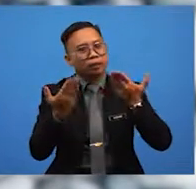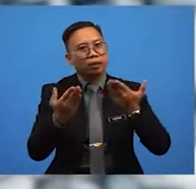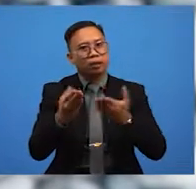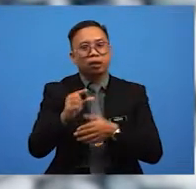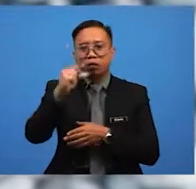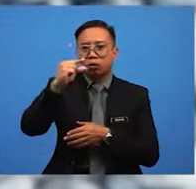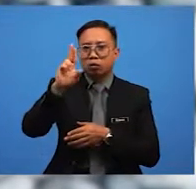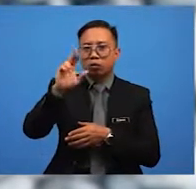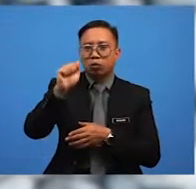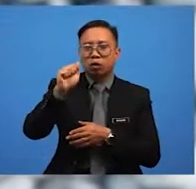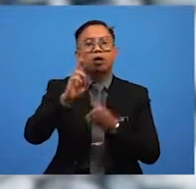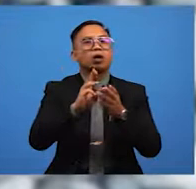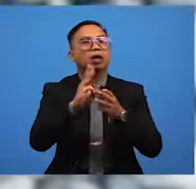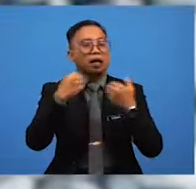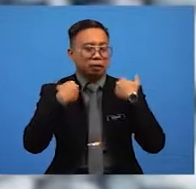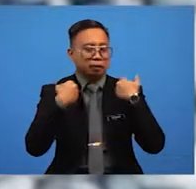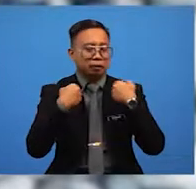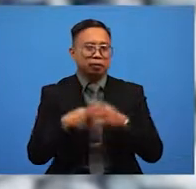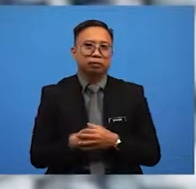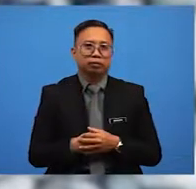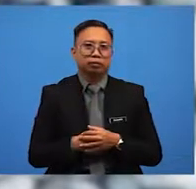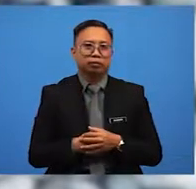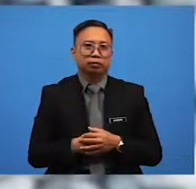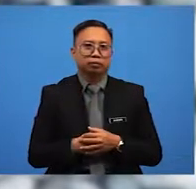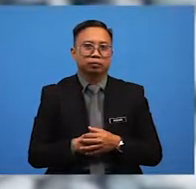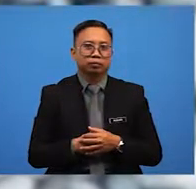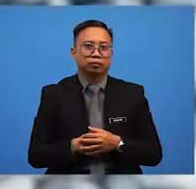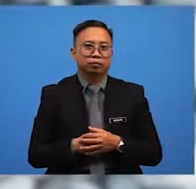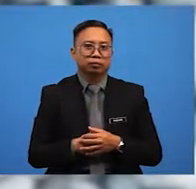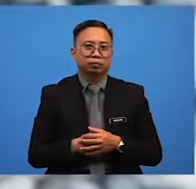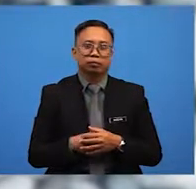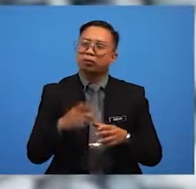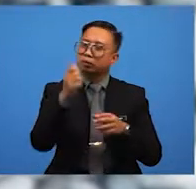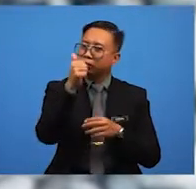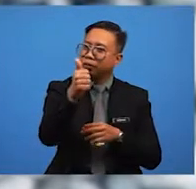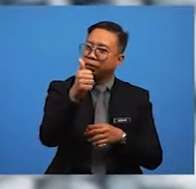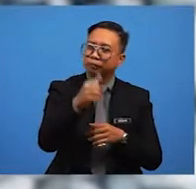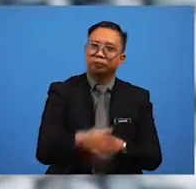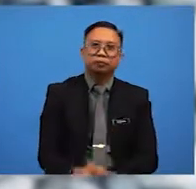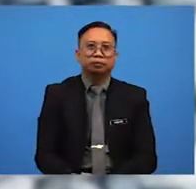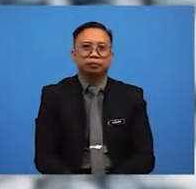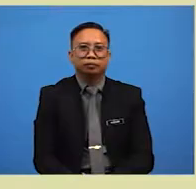Kapur wujud? Ada murid yang menjawab, hebat lagi.